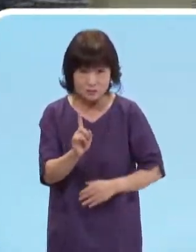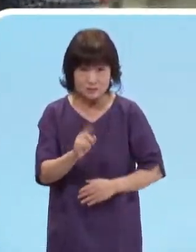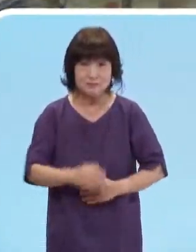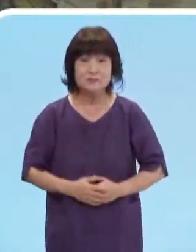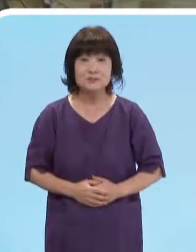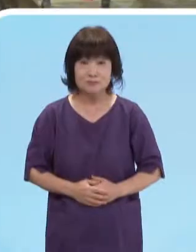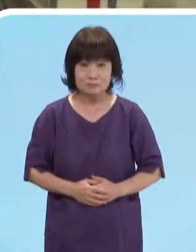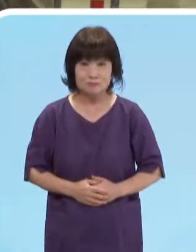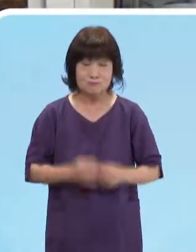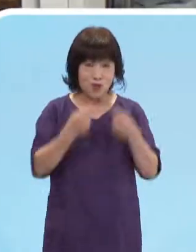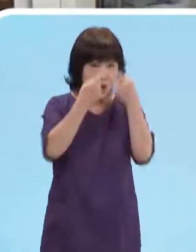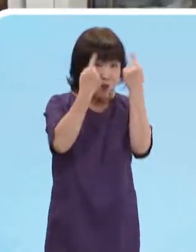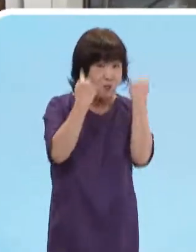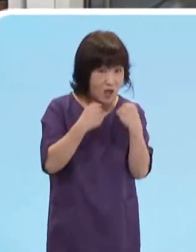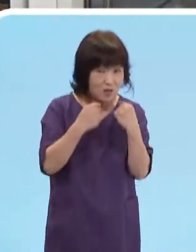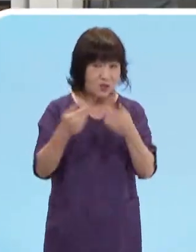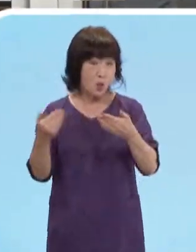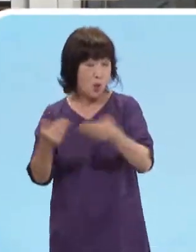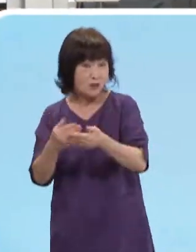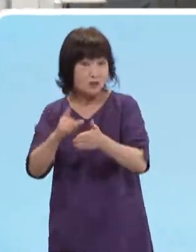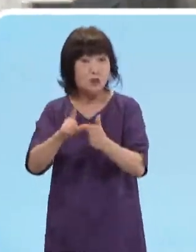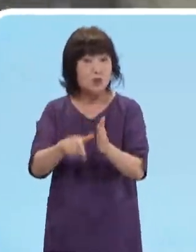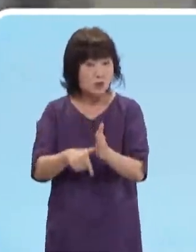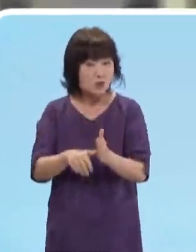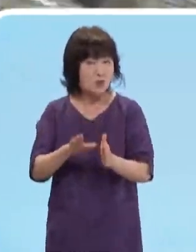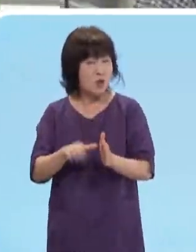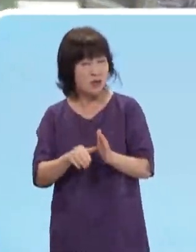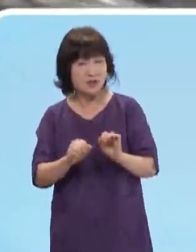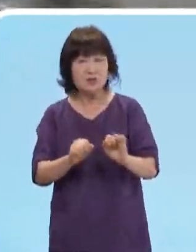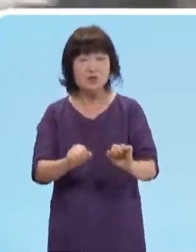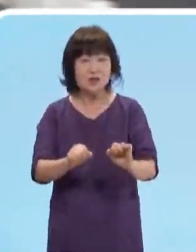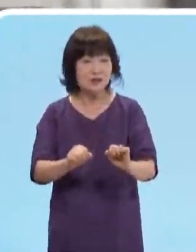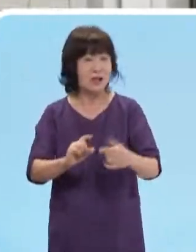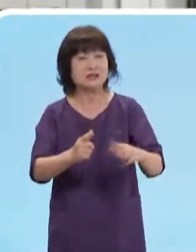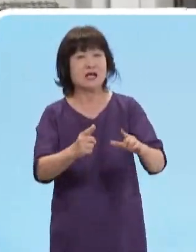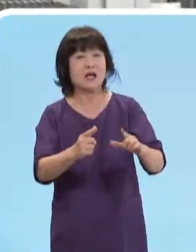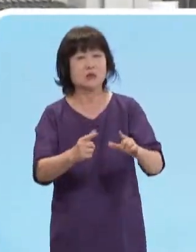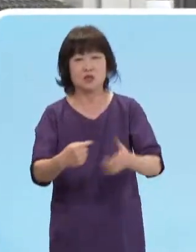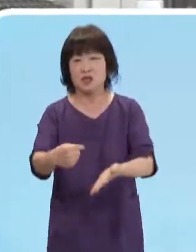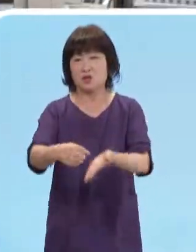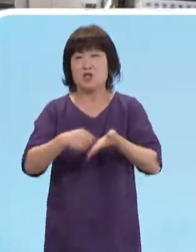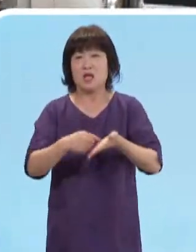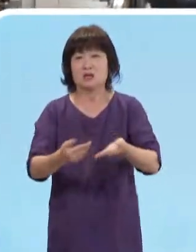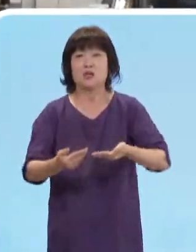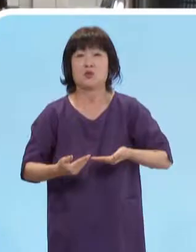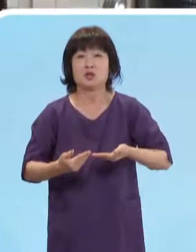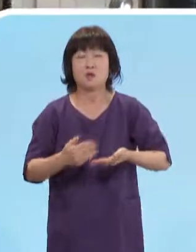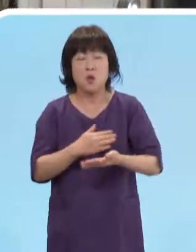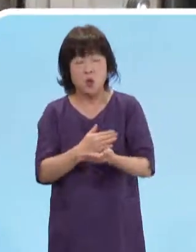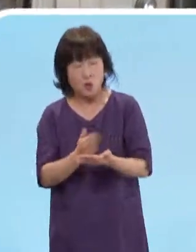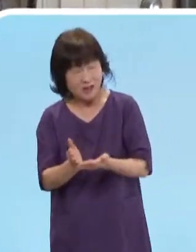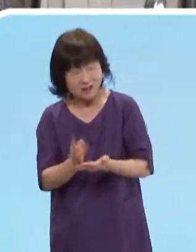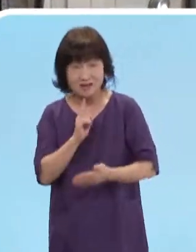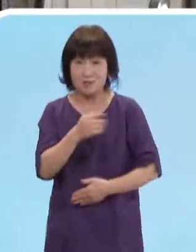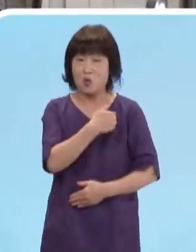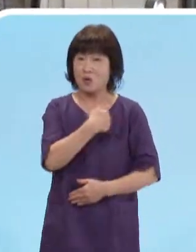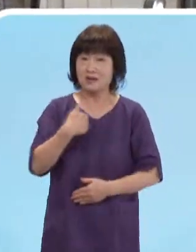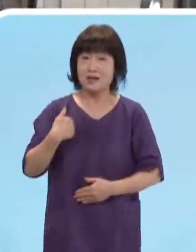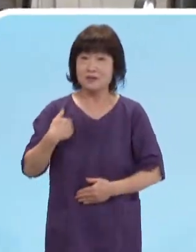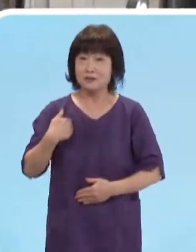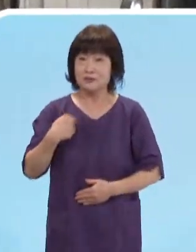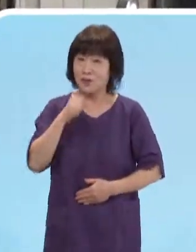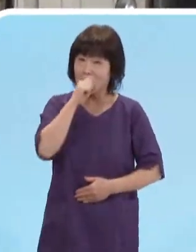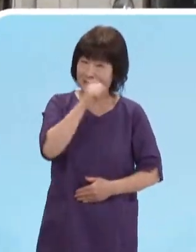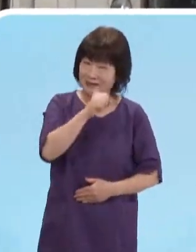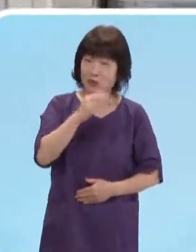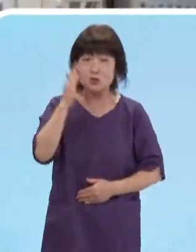うか？ プライベートとかでも仕事とかでも変なことしとったら、それはちゃうって言ってくれるんで、 何でも言えます。うん、いいことも